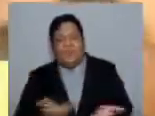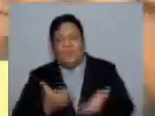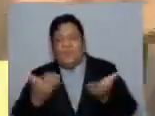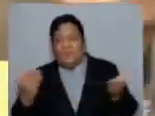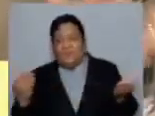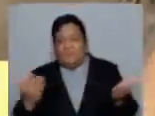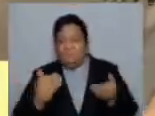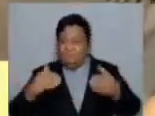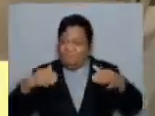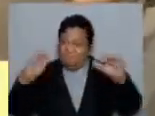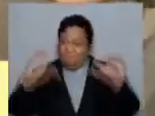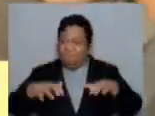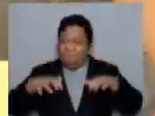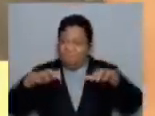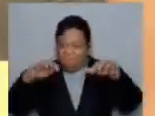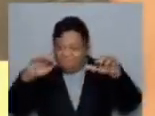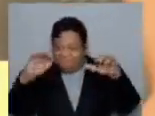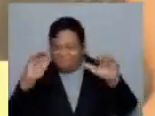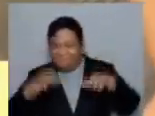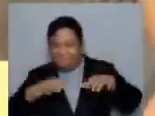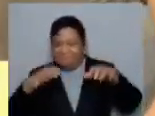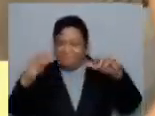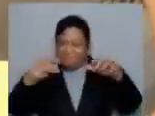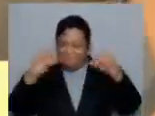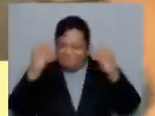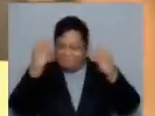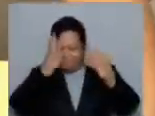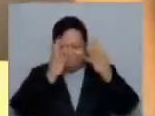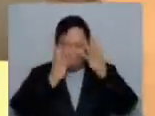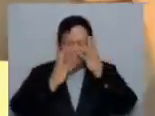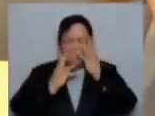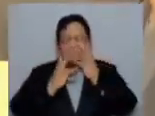basang-basa sa ulan. Walang